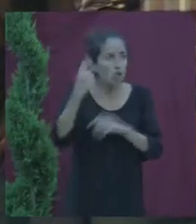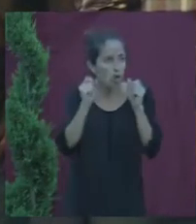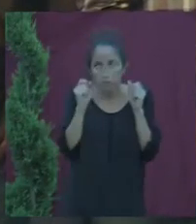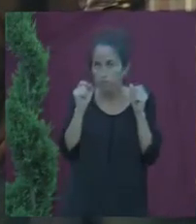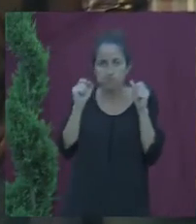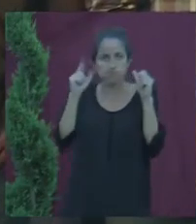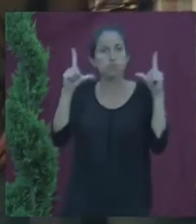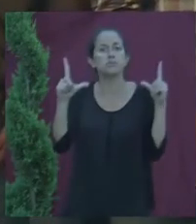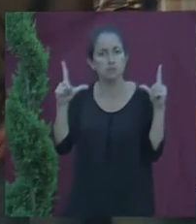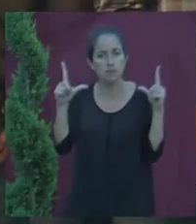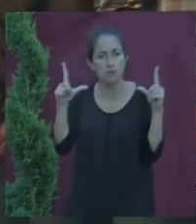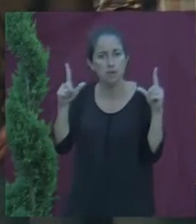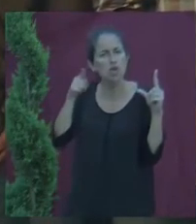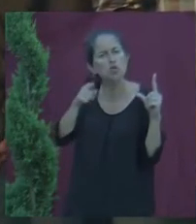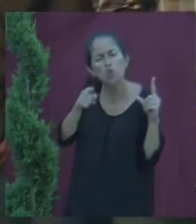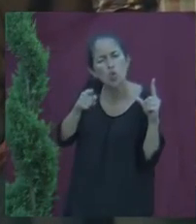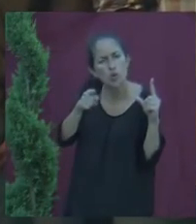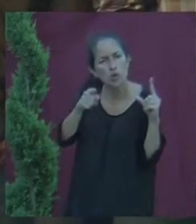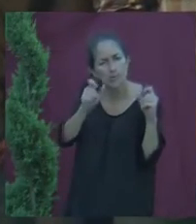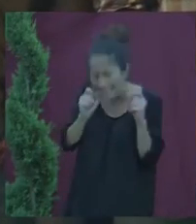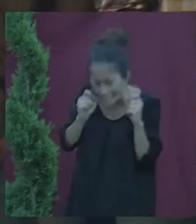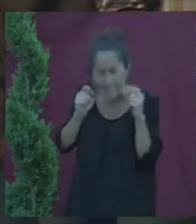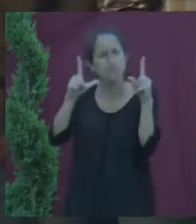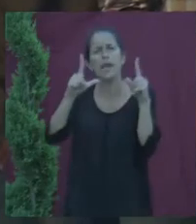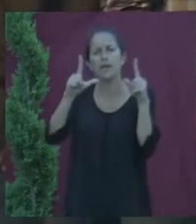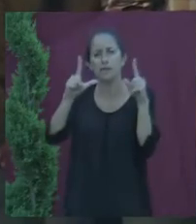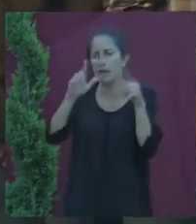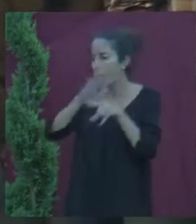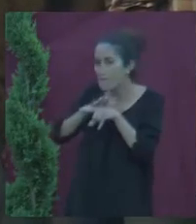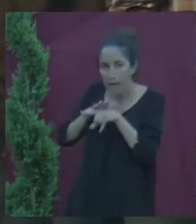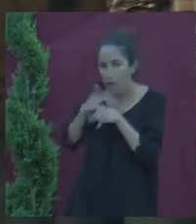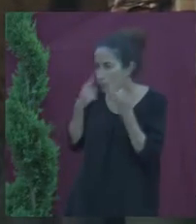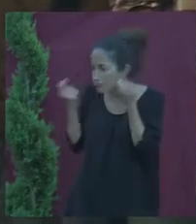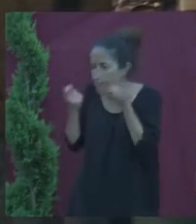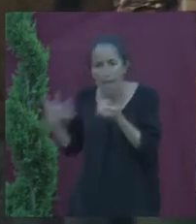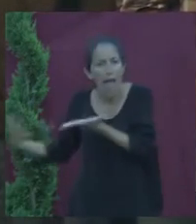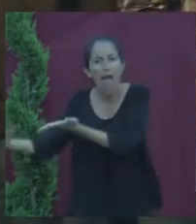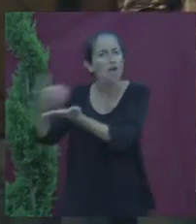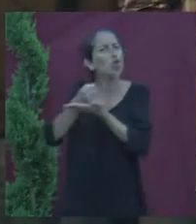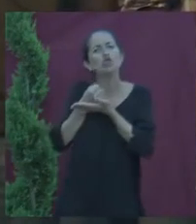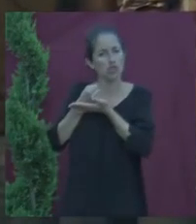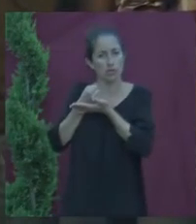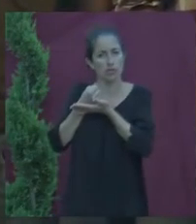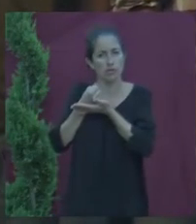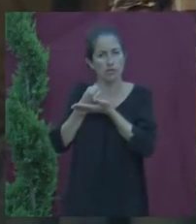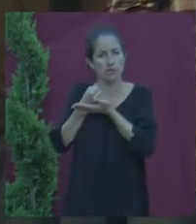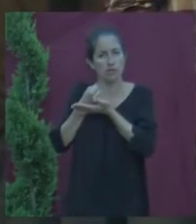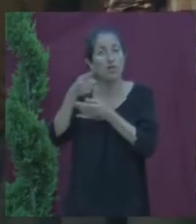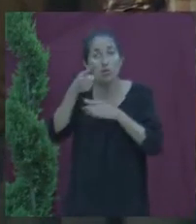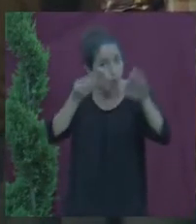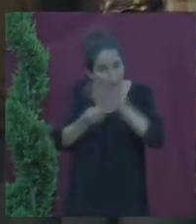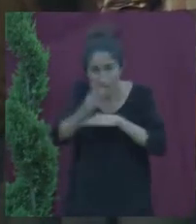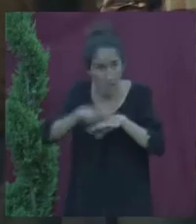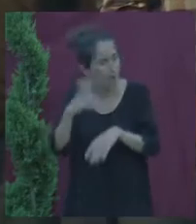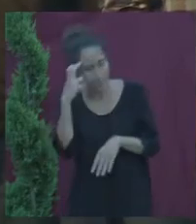estaràs despert, i tu estaràs despert per tots. No te'n parí